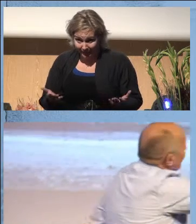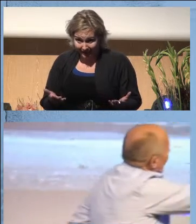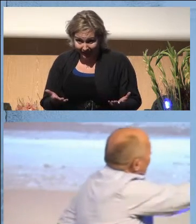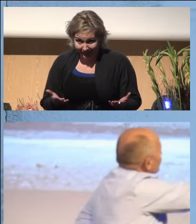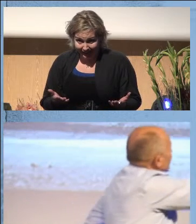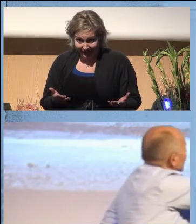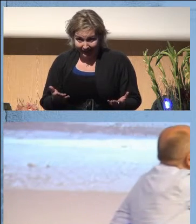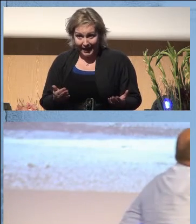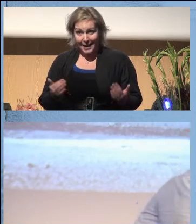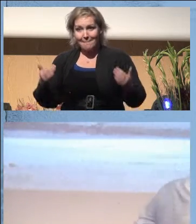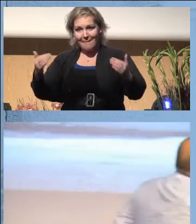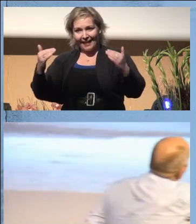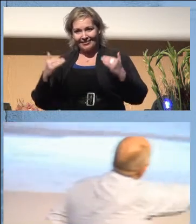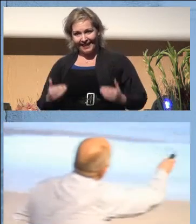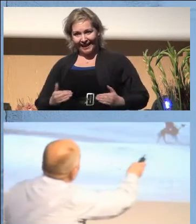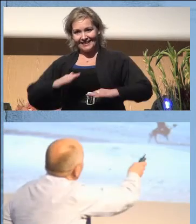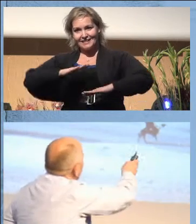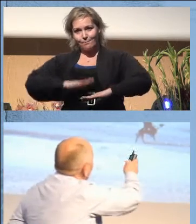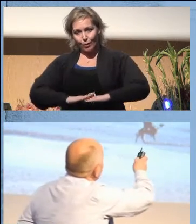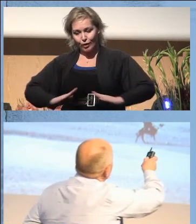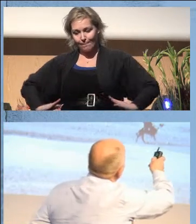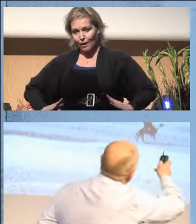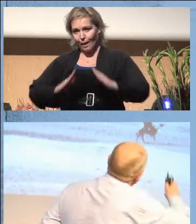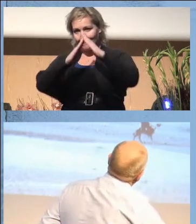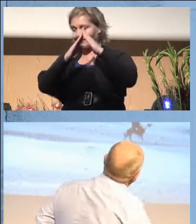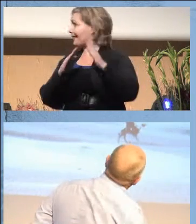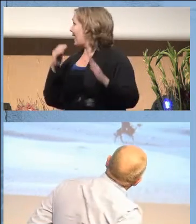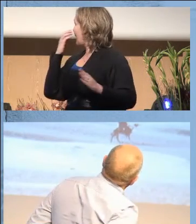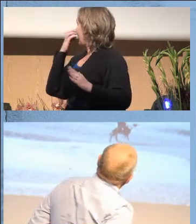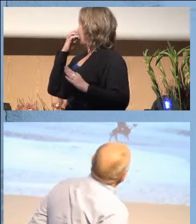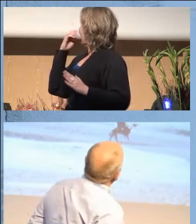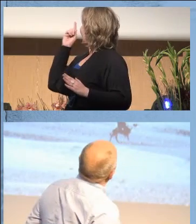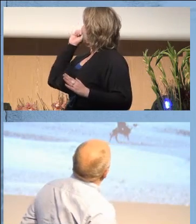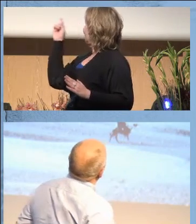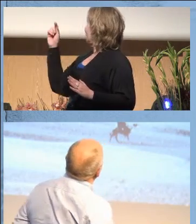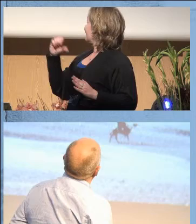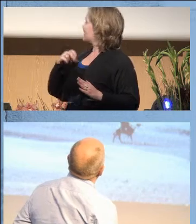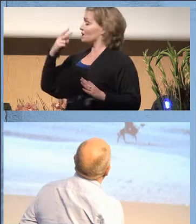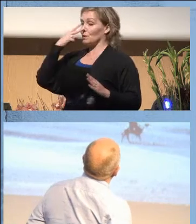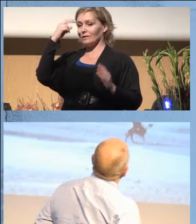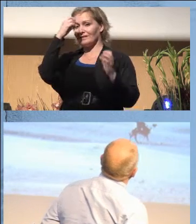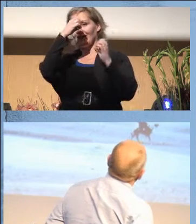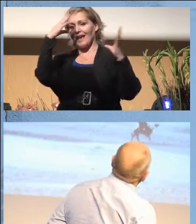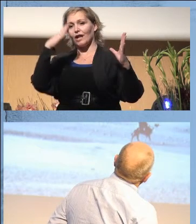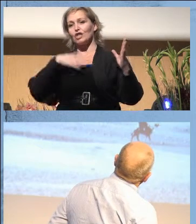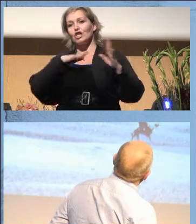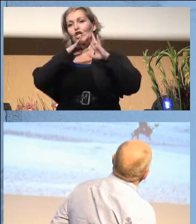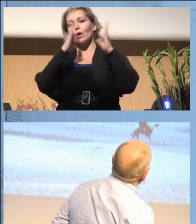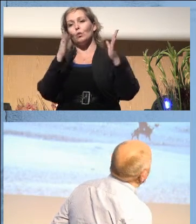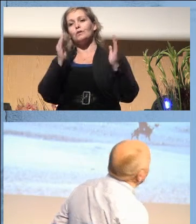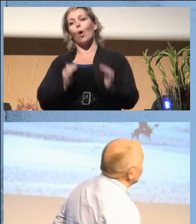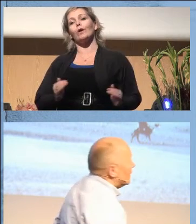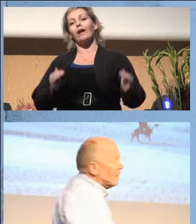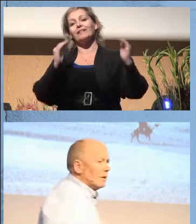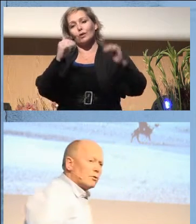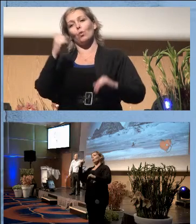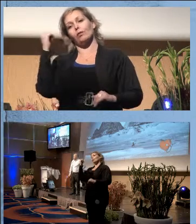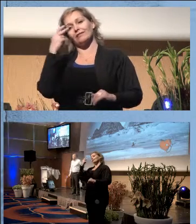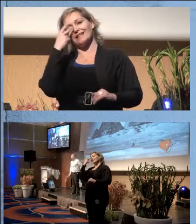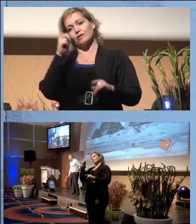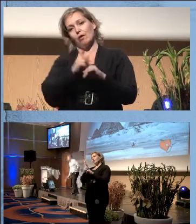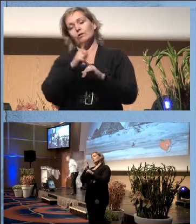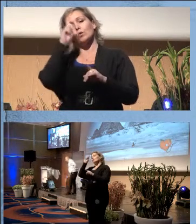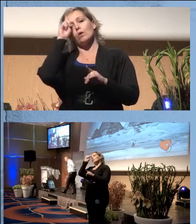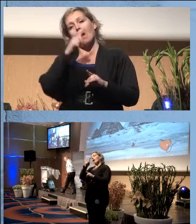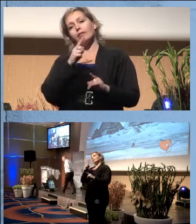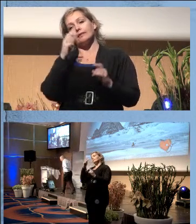Men nederst i bunnen av den pyramiden der, hvis man ser for seg at dette er sykehusorganisasjonen, så kan